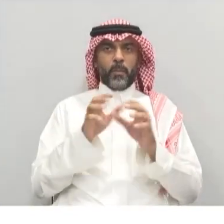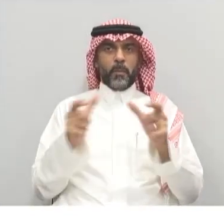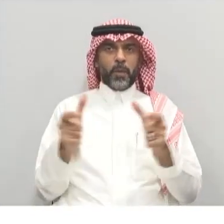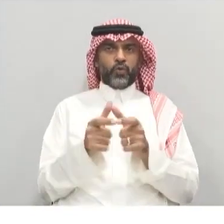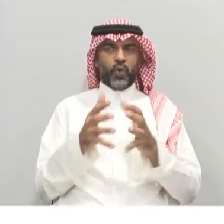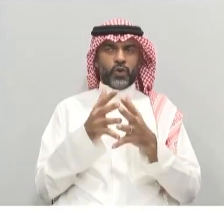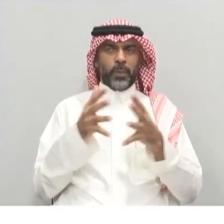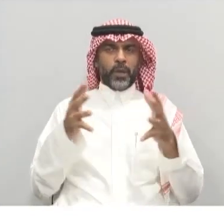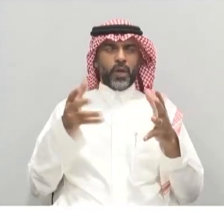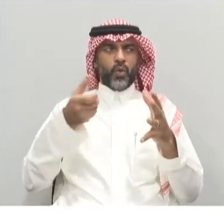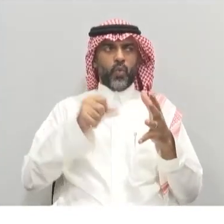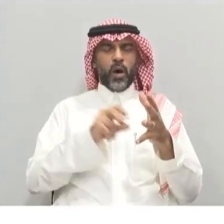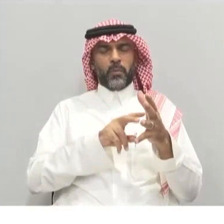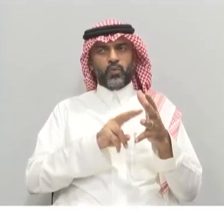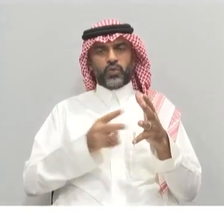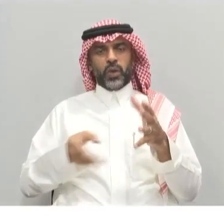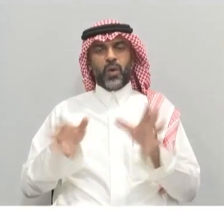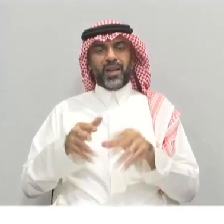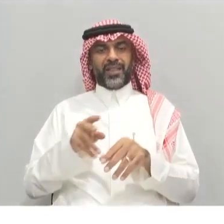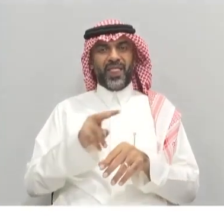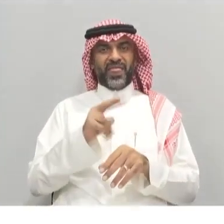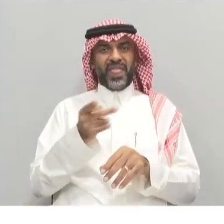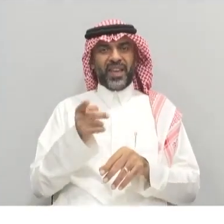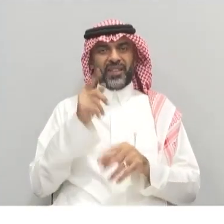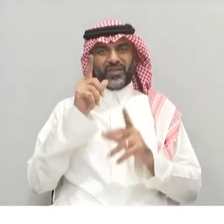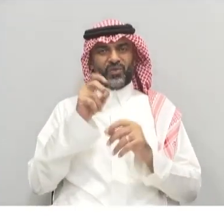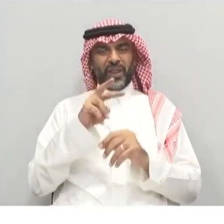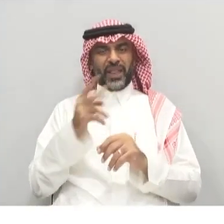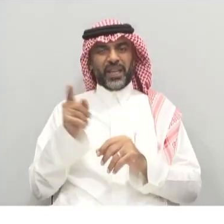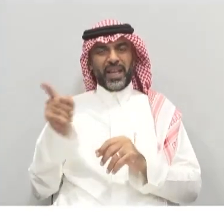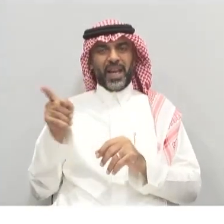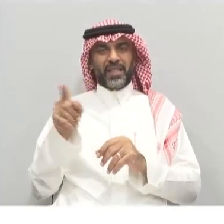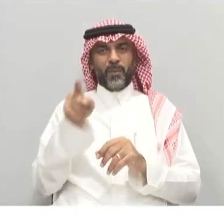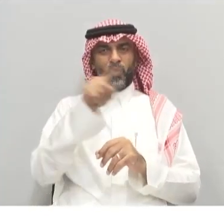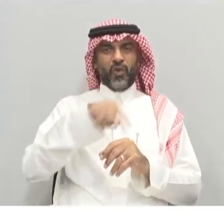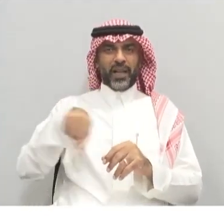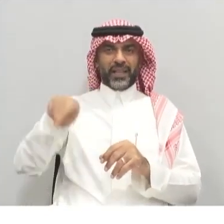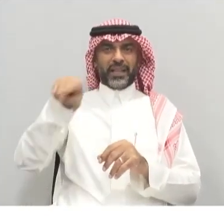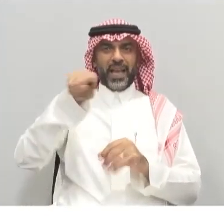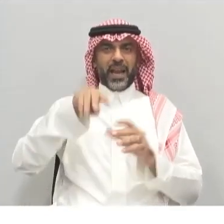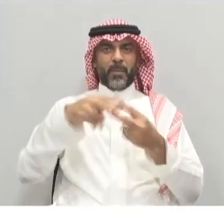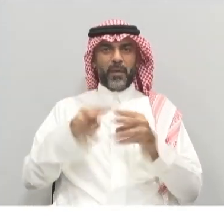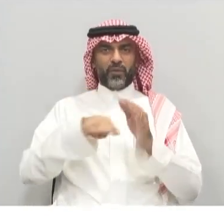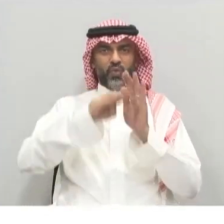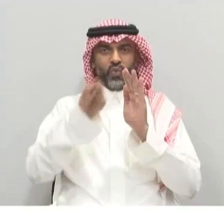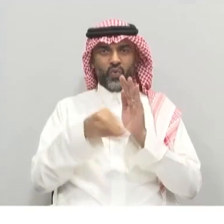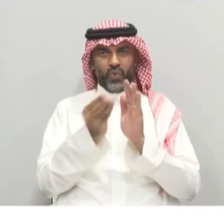ومتنوعه وهذا شكل اخر من اشكال المخططات الدائريه المجوفه